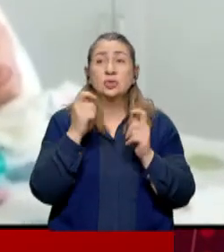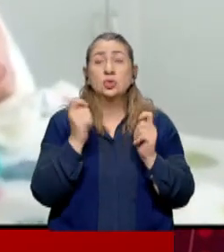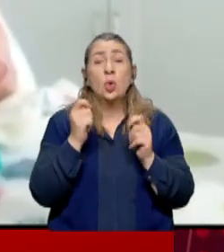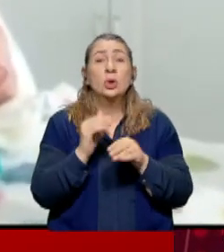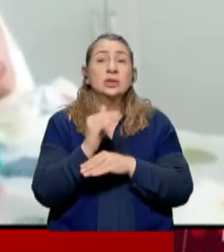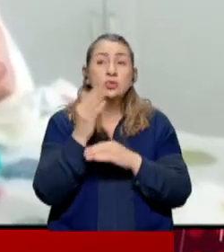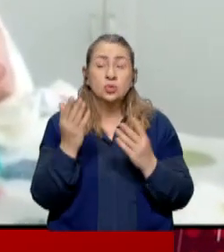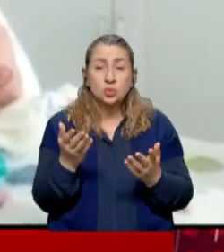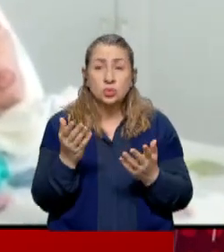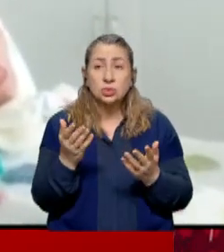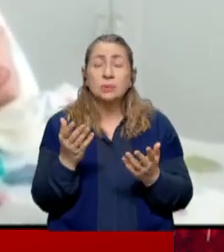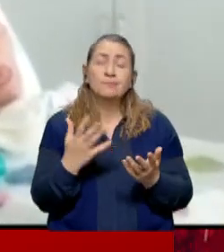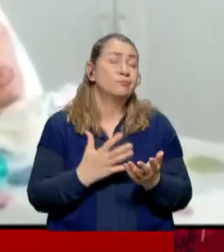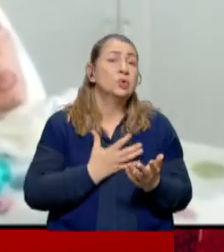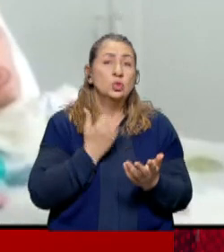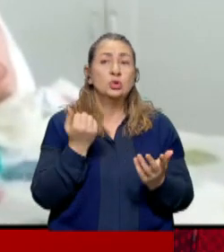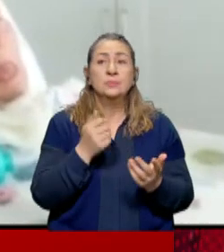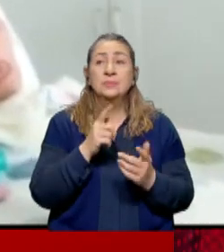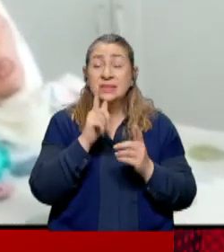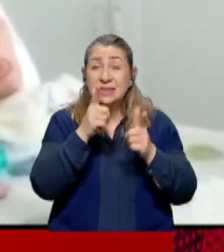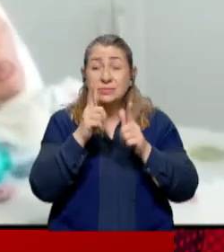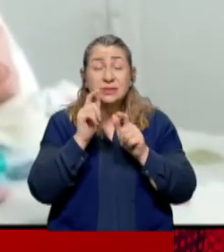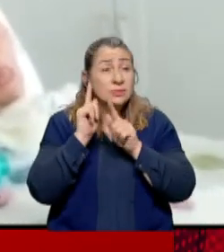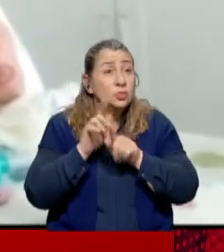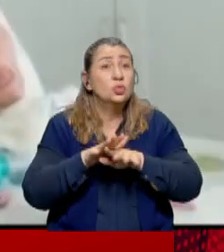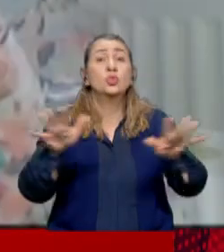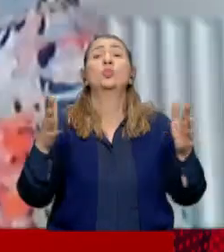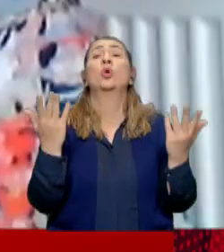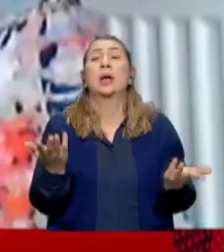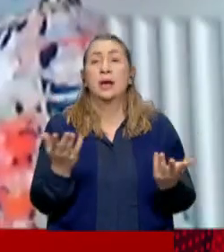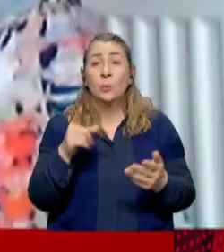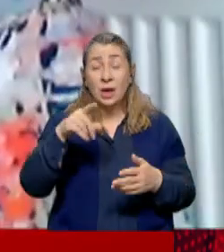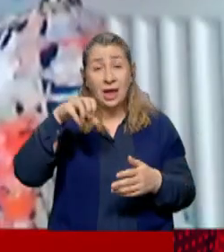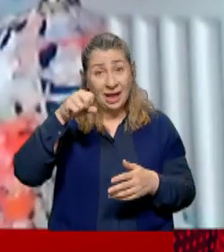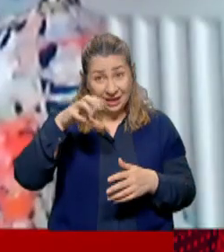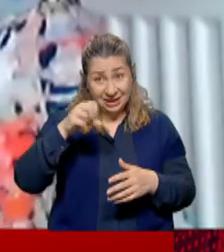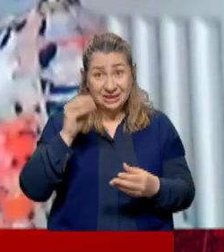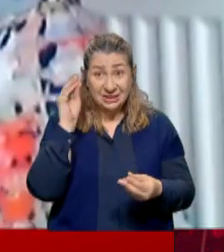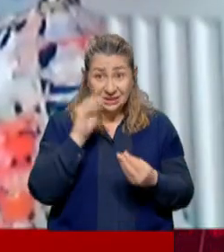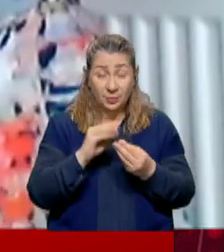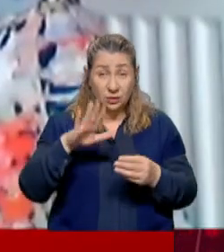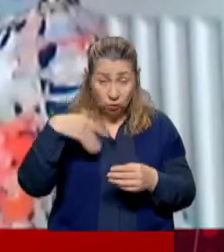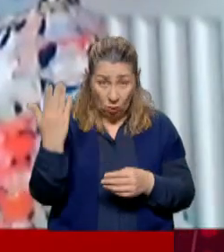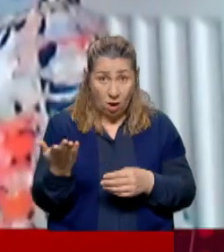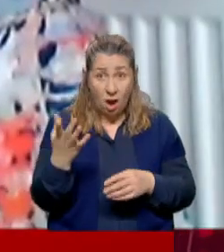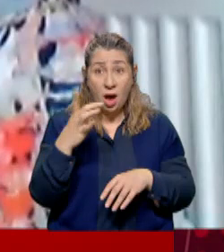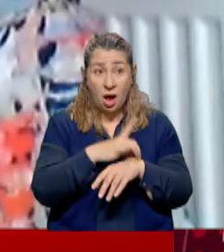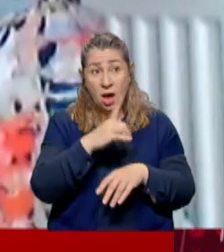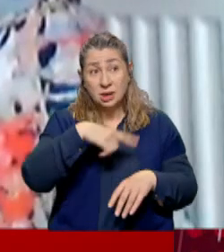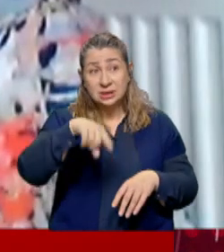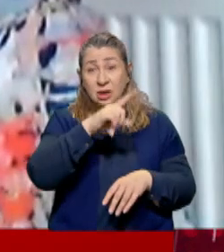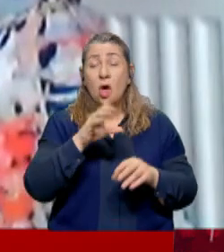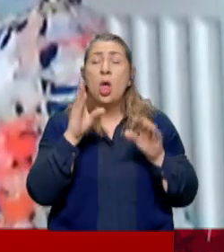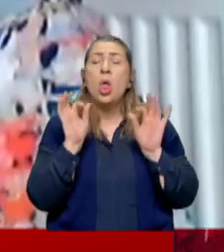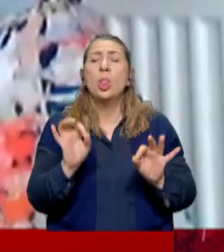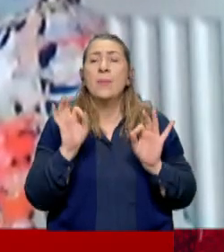zorluk yaşıyoruz. Maalesef ki sesimizi hiçbir yere duyuramıyoruz. Elektrik zamlarından sonra hastaların önemli